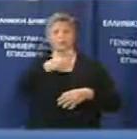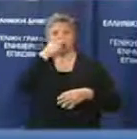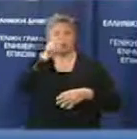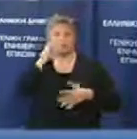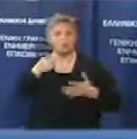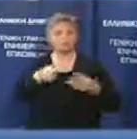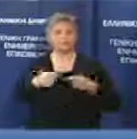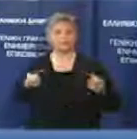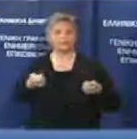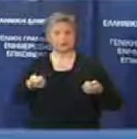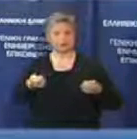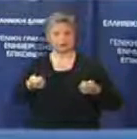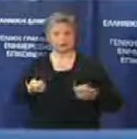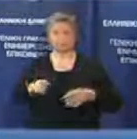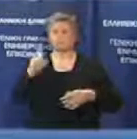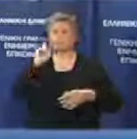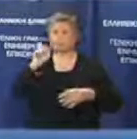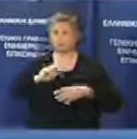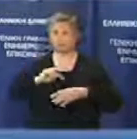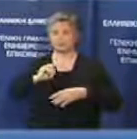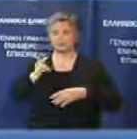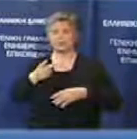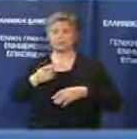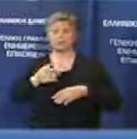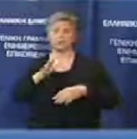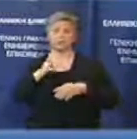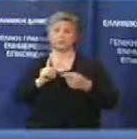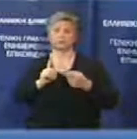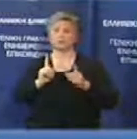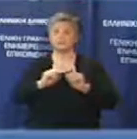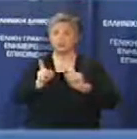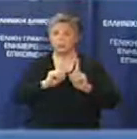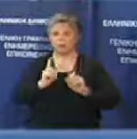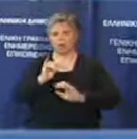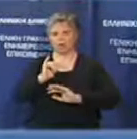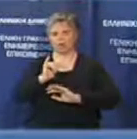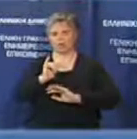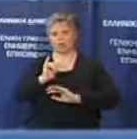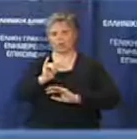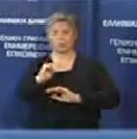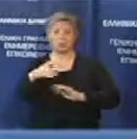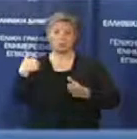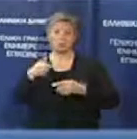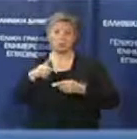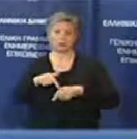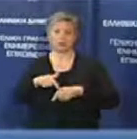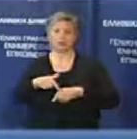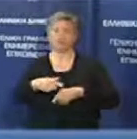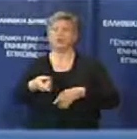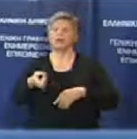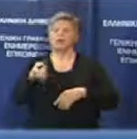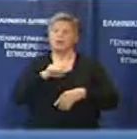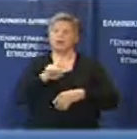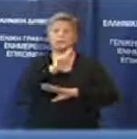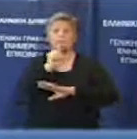Νομίζω ότι με την καγκελάριο Μέρκελ δεν έχει προγραμματιστεί κάτι τέτοιο. Ωστόσο, αύριο και στο περιθώριο